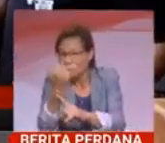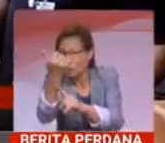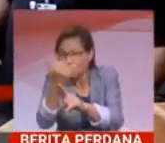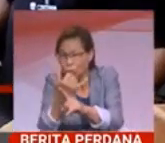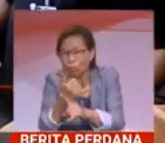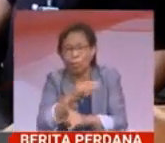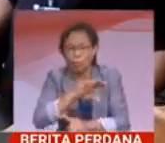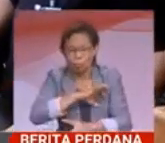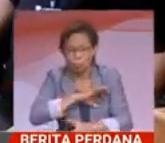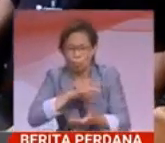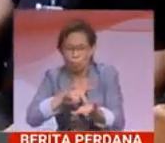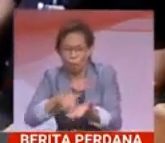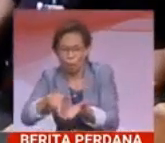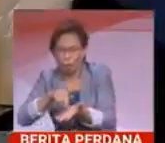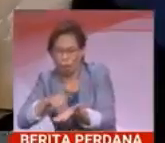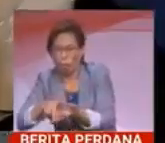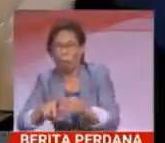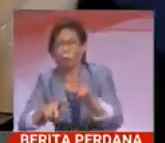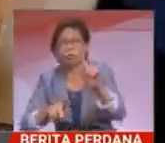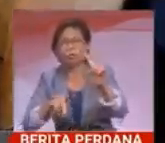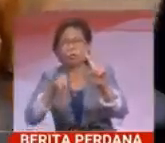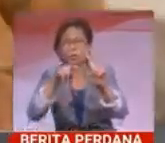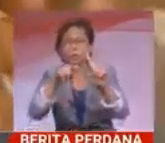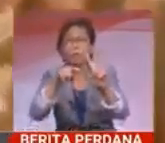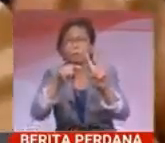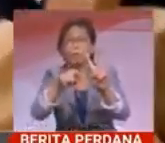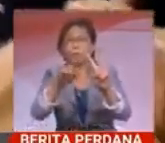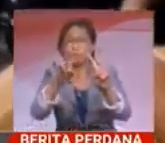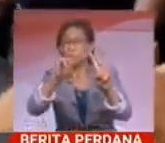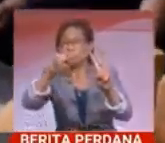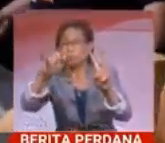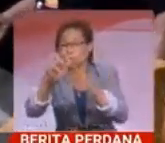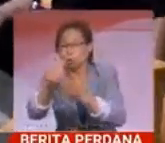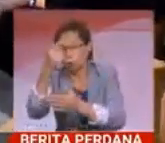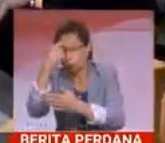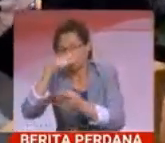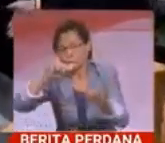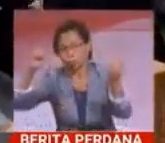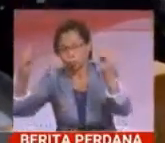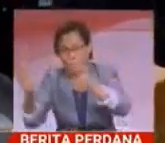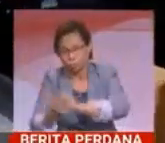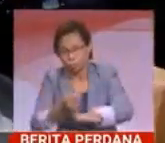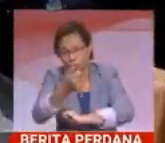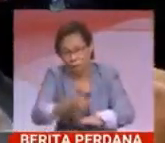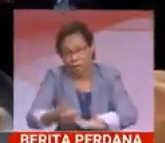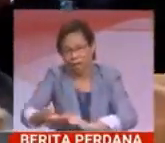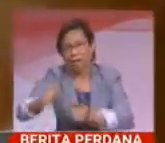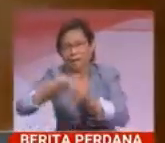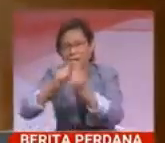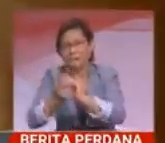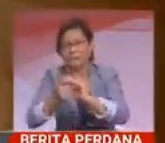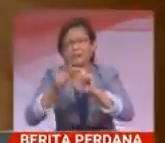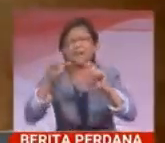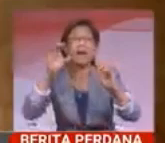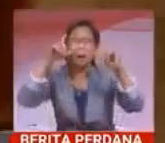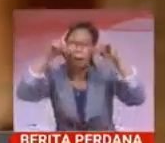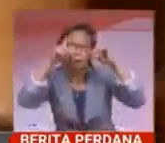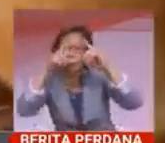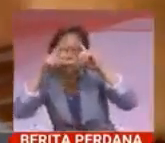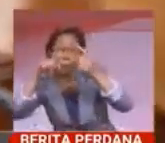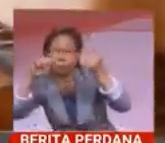rem juga didapati membayar sebanyak 27000000 ringgit untuk penukaran alat ganti fotografi